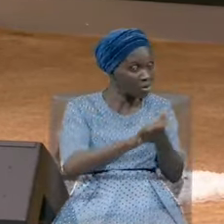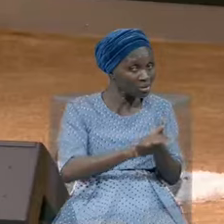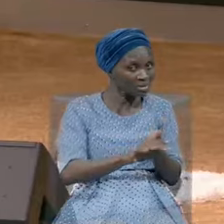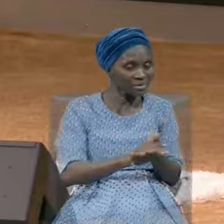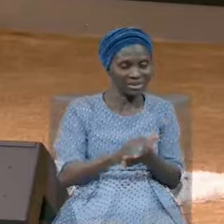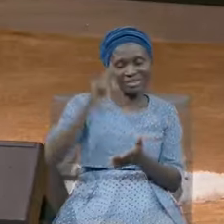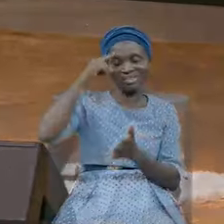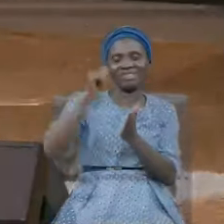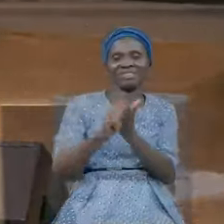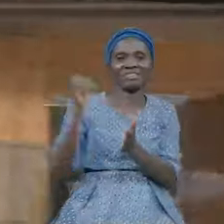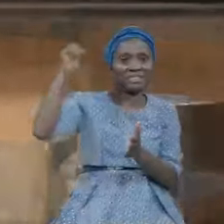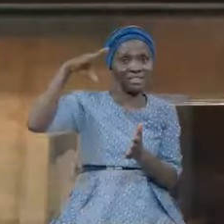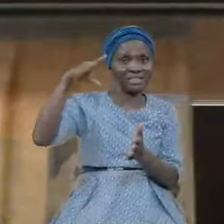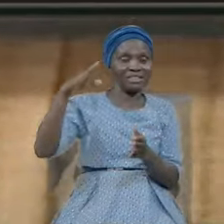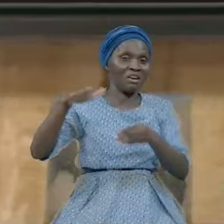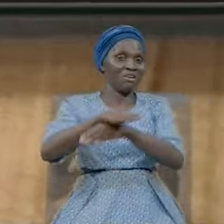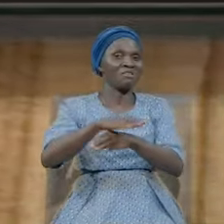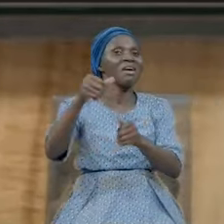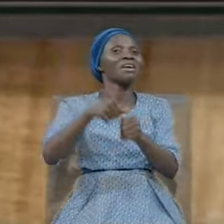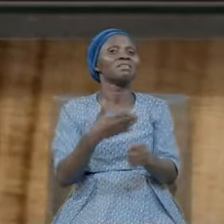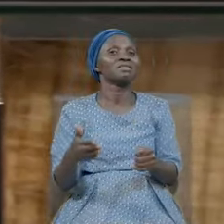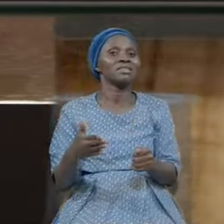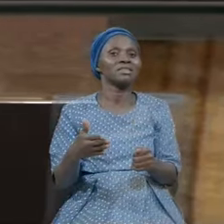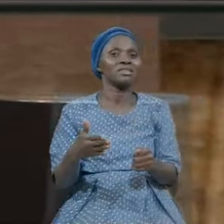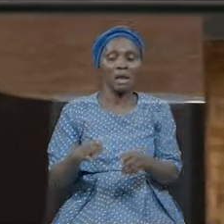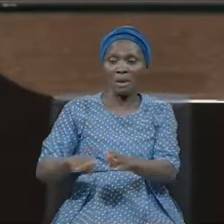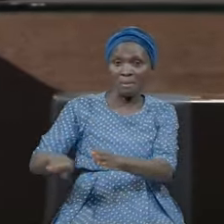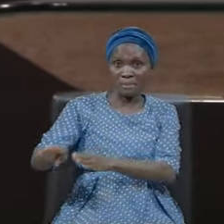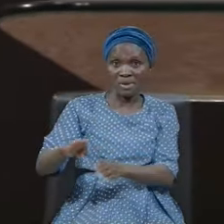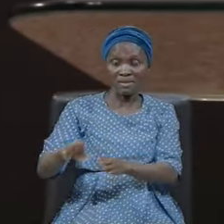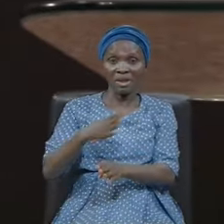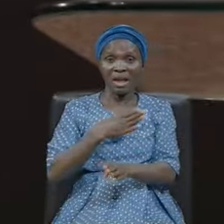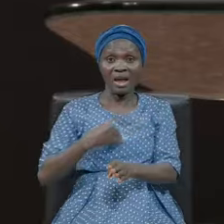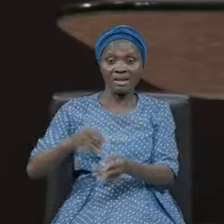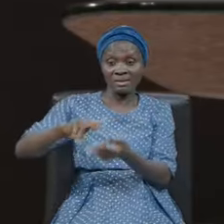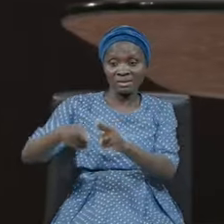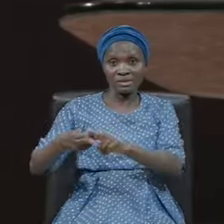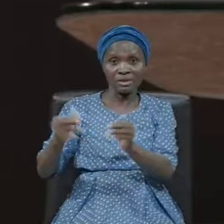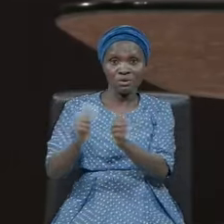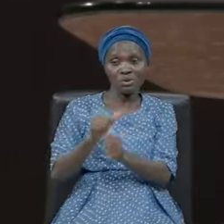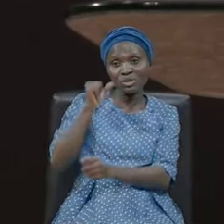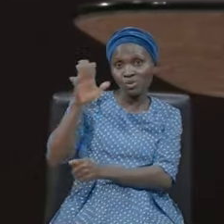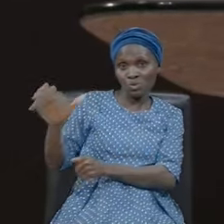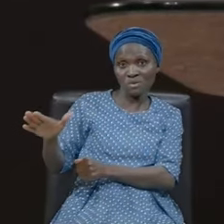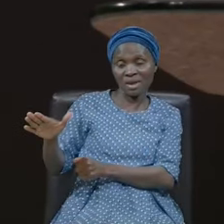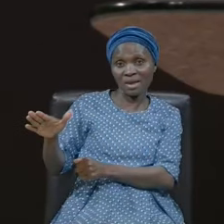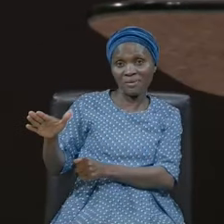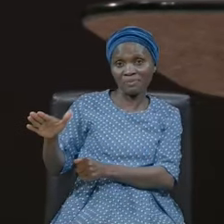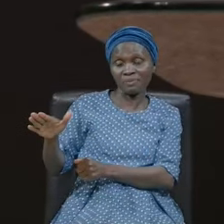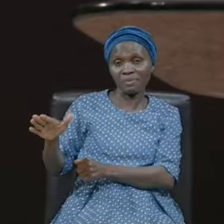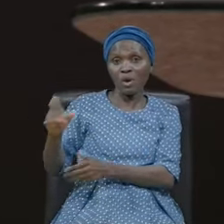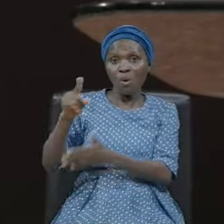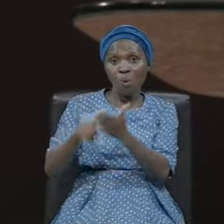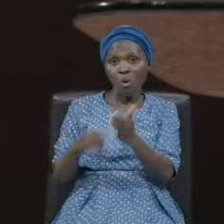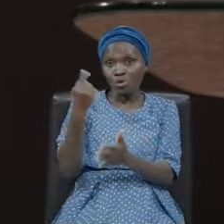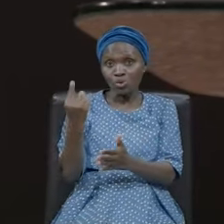couvre tout. Traiter avec des femmes ce qui appartient uniquement à votre